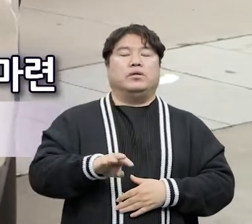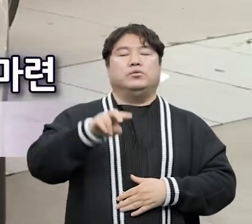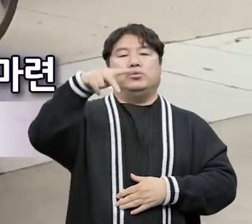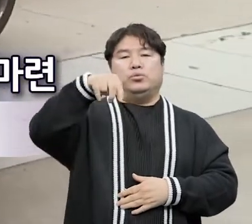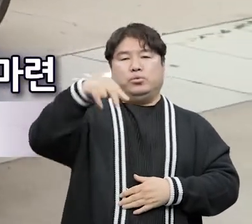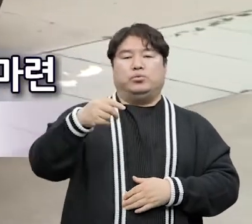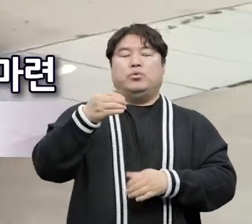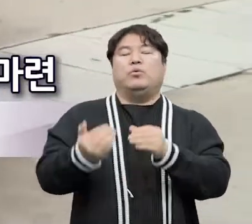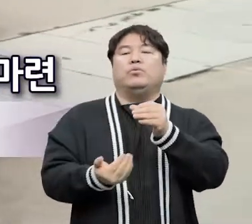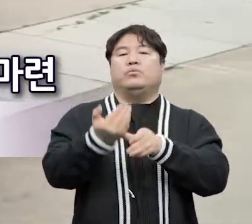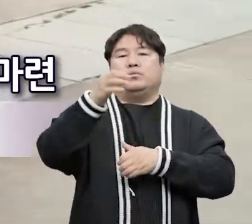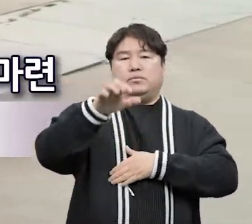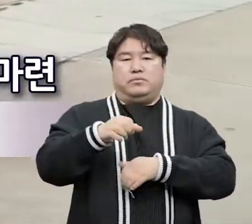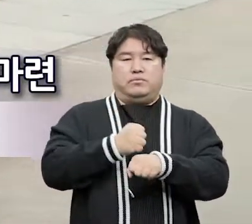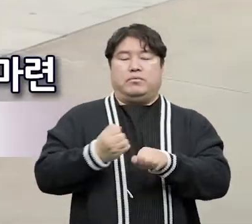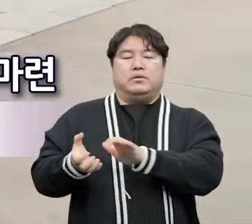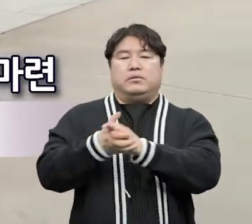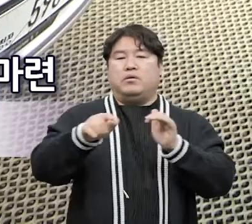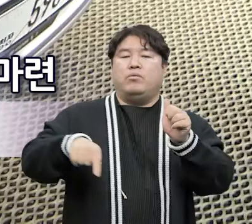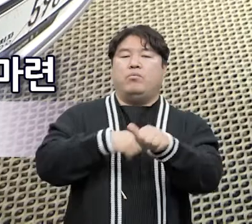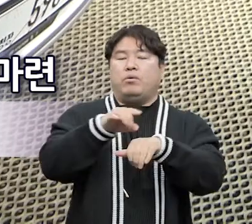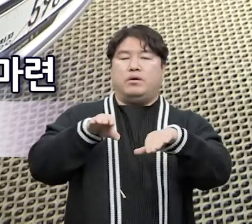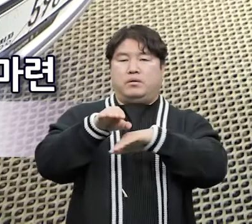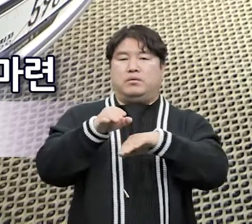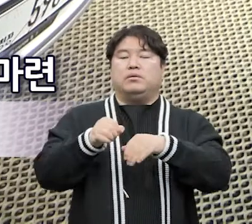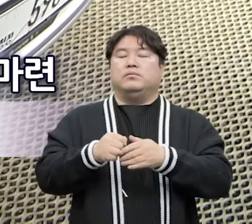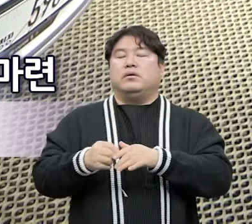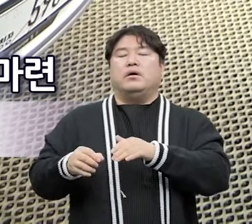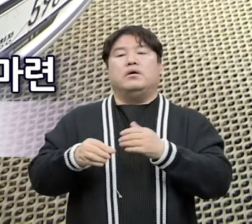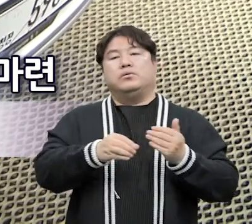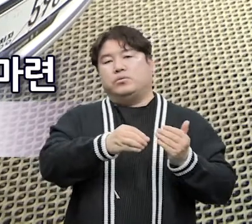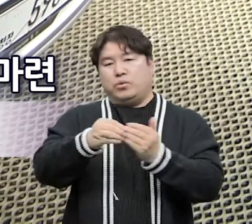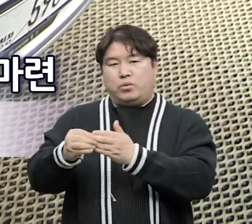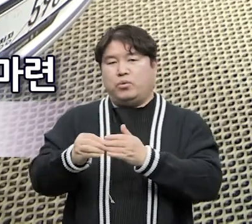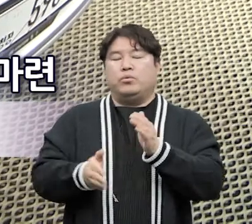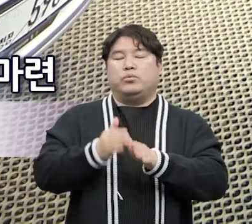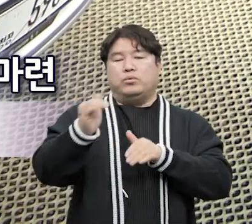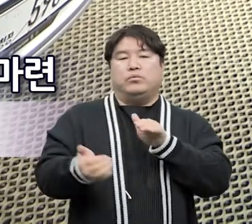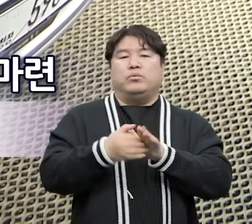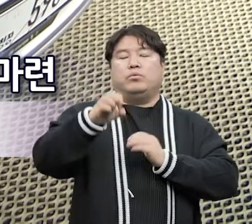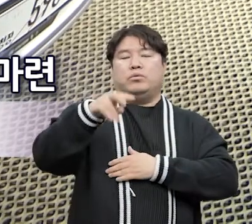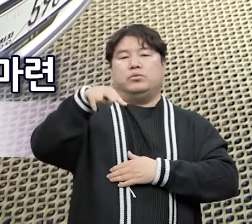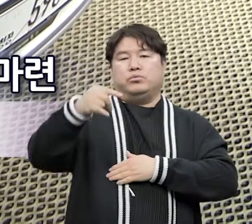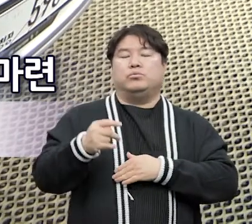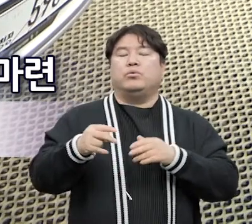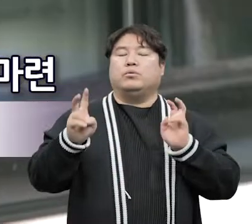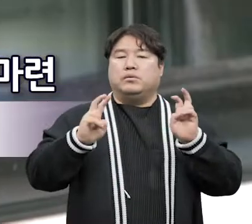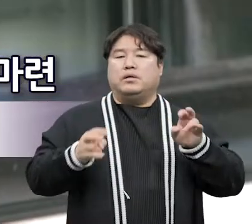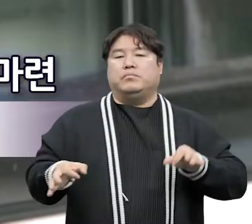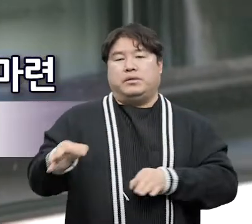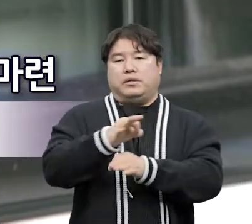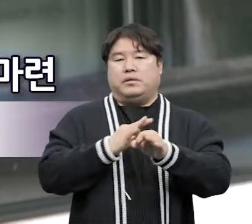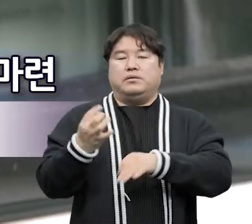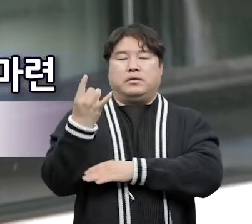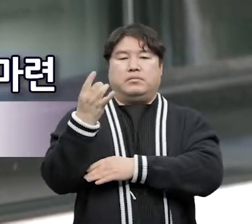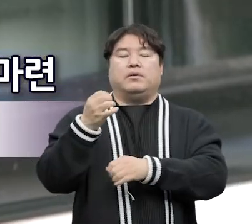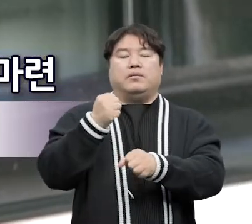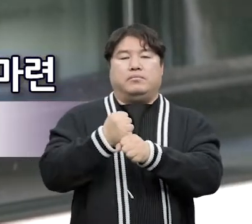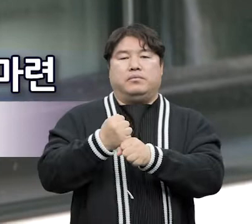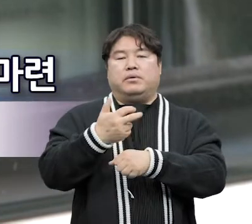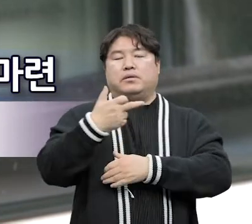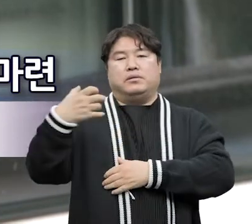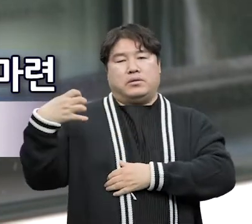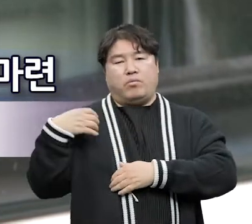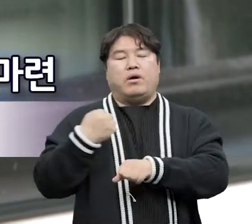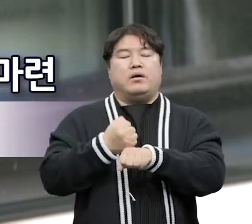광주 수소 생산기지가 친환경 자동차 선도도시 구현과 광주 지역 수소산업 경제 기반 마련에 큰 역할을 할